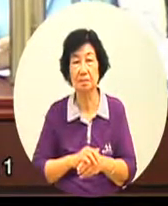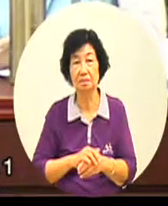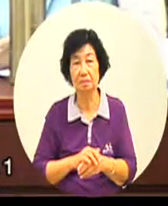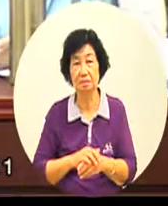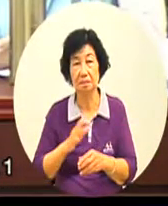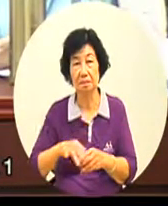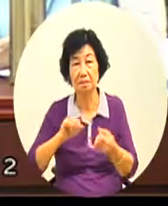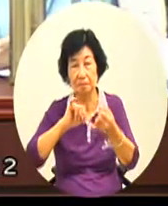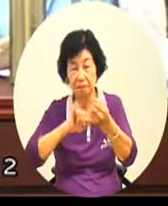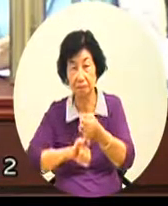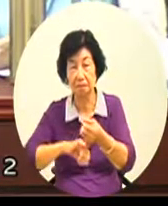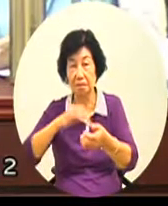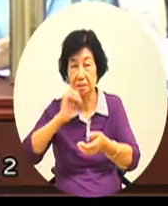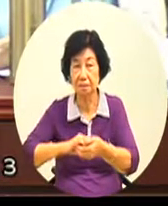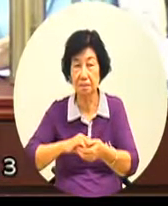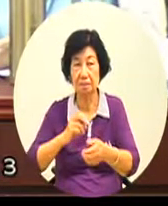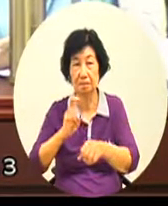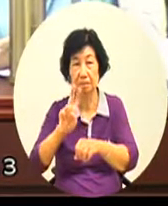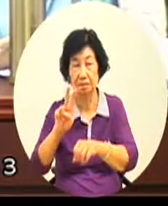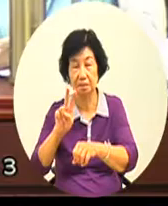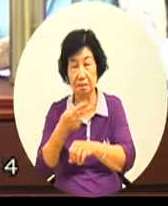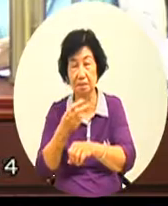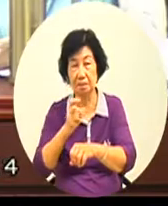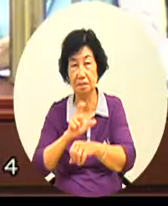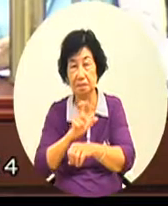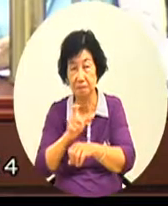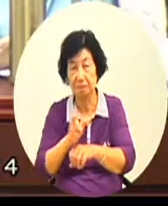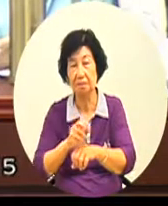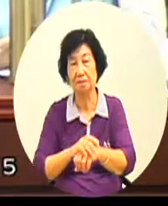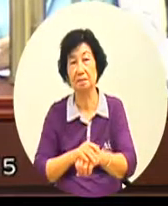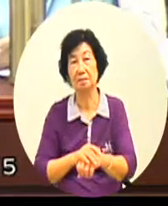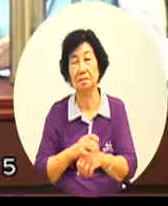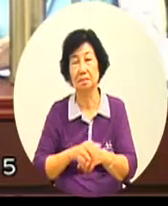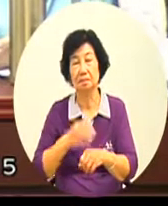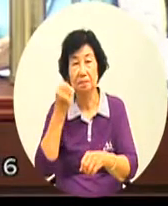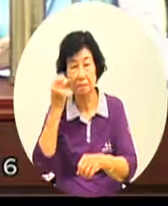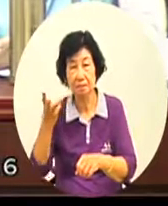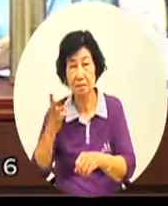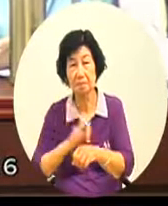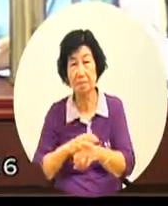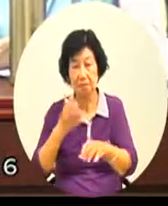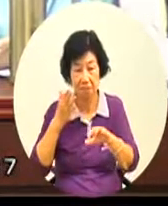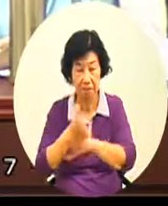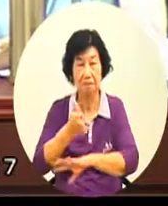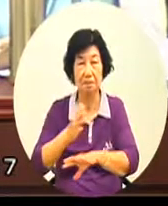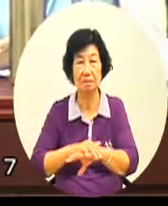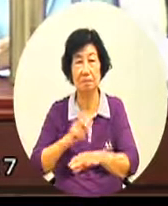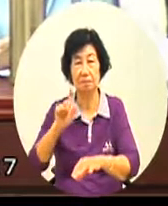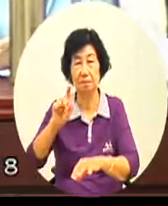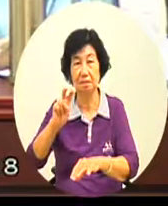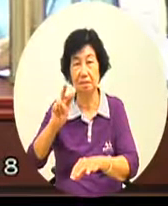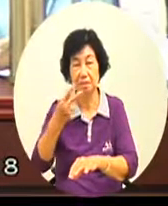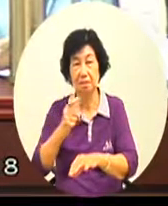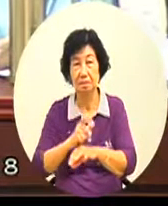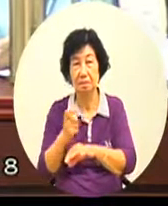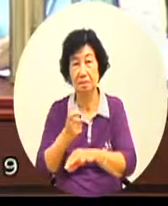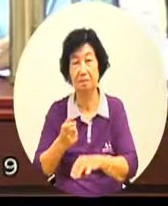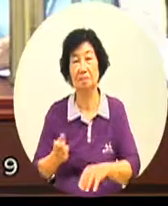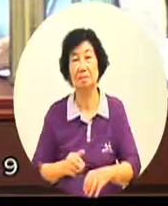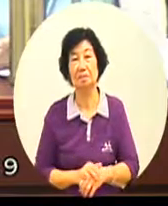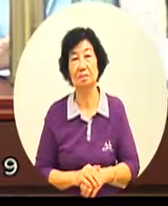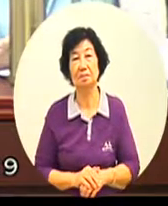定260个小时，但是有三个月是超过260个小时的嘛？ 如果他是 局长，你写的听笑